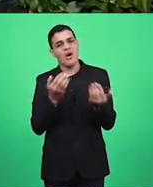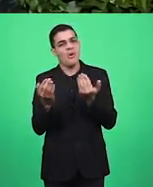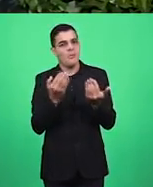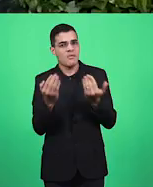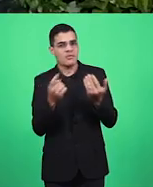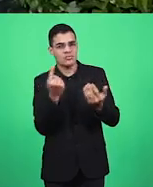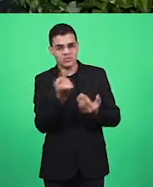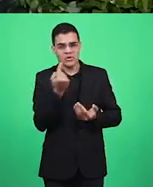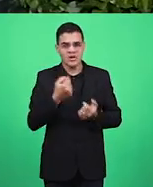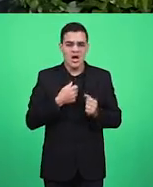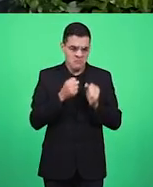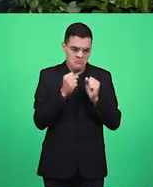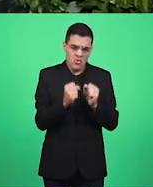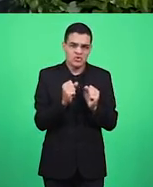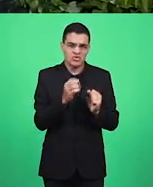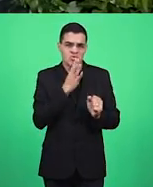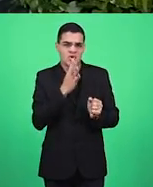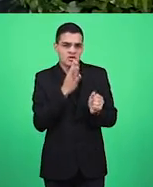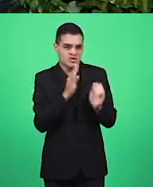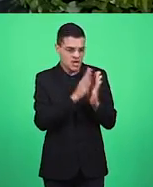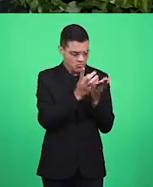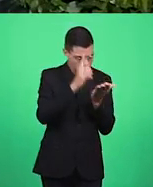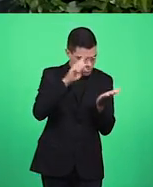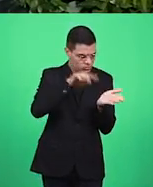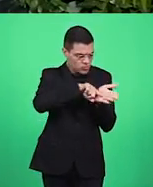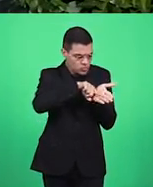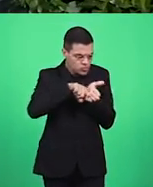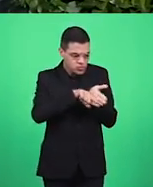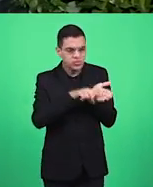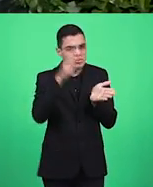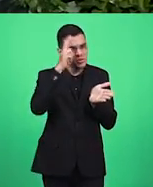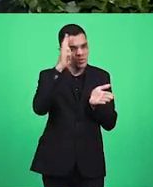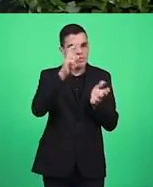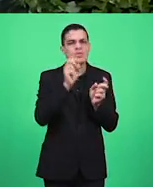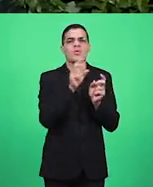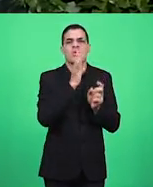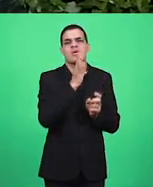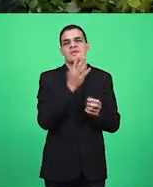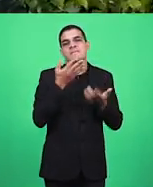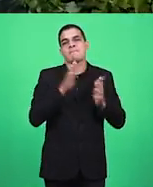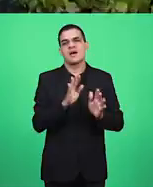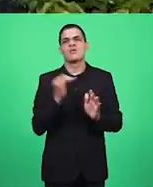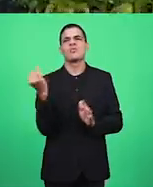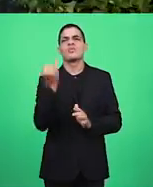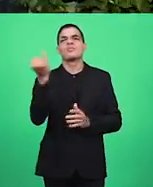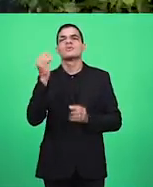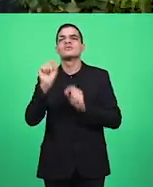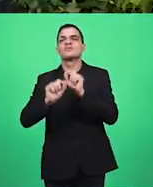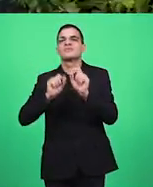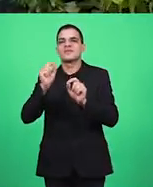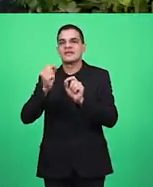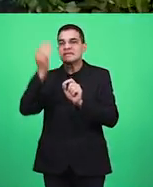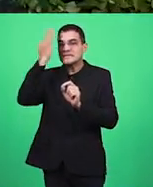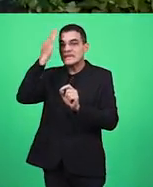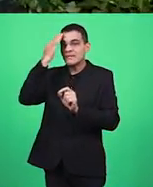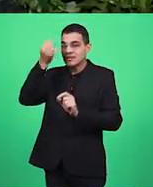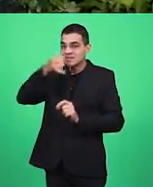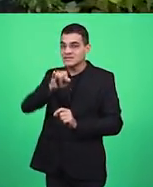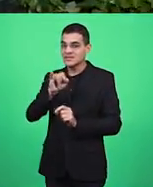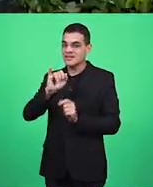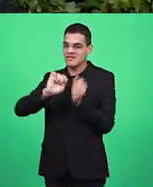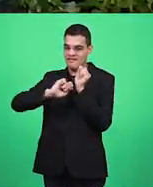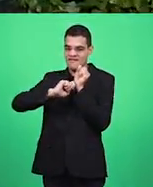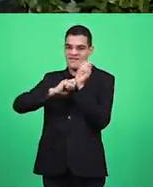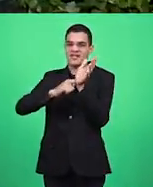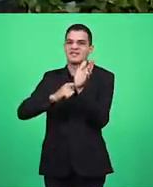Его истории. Они в Ветхом Завете есть и в Новом Завете есть, но то, что важно, это знать, открылся